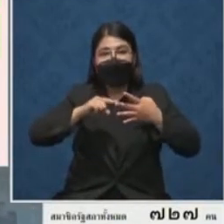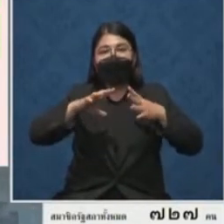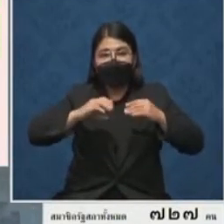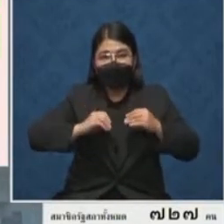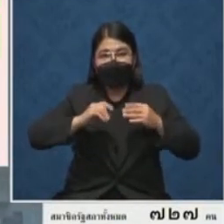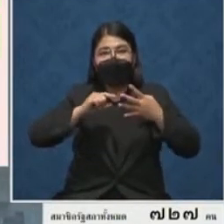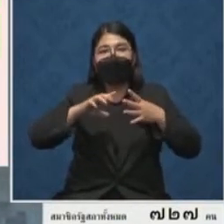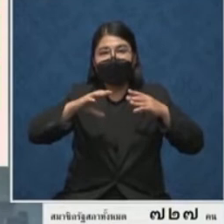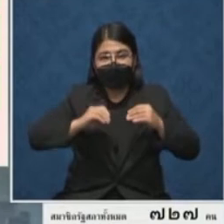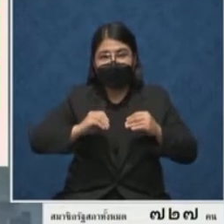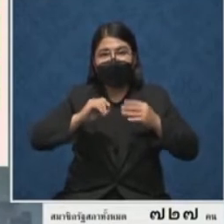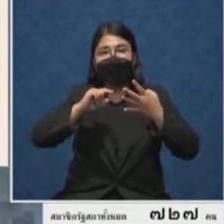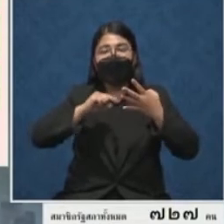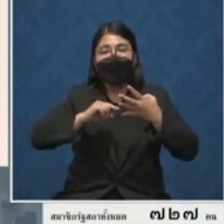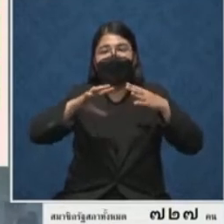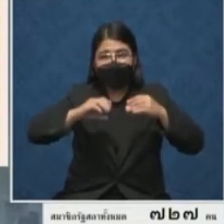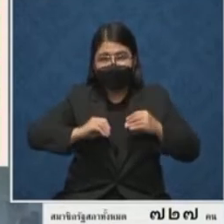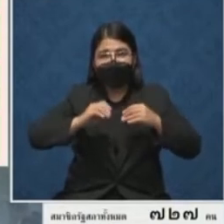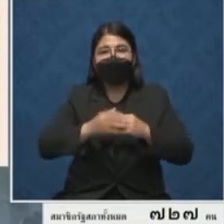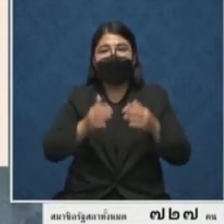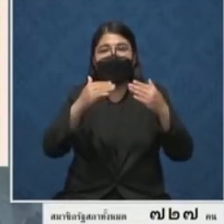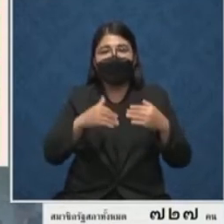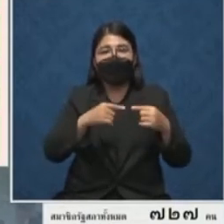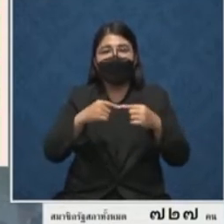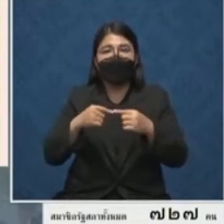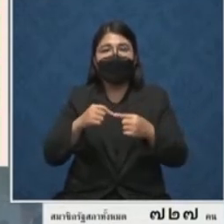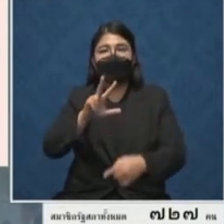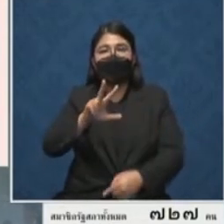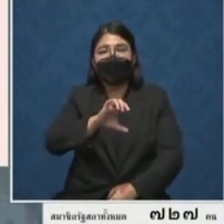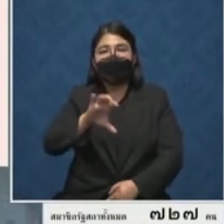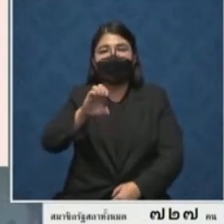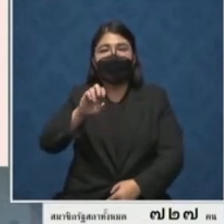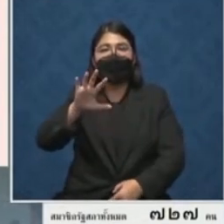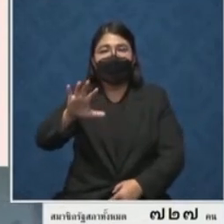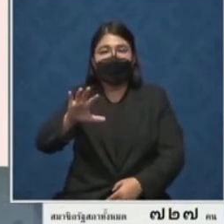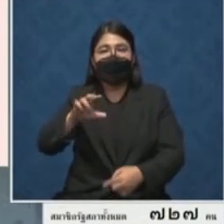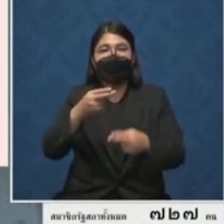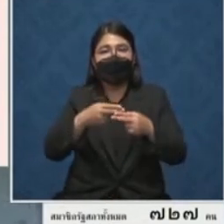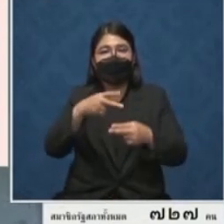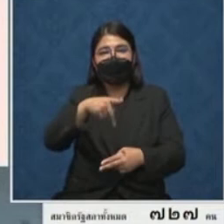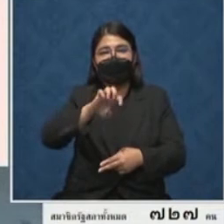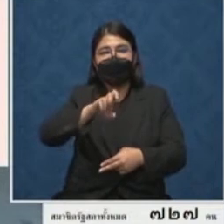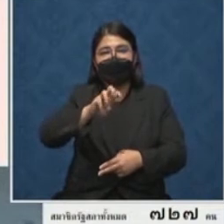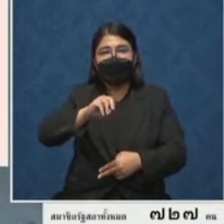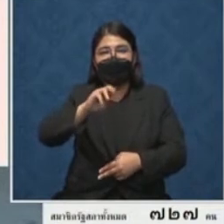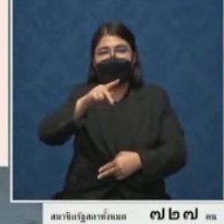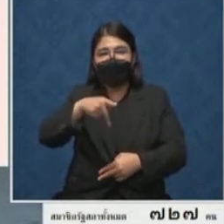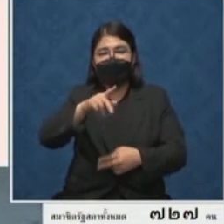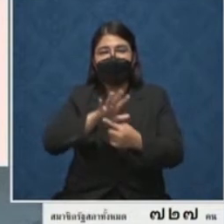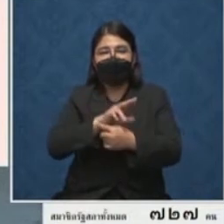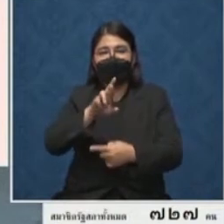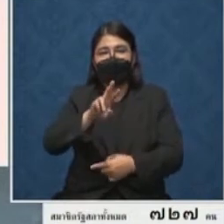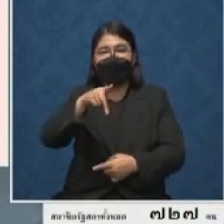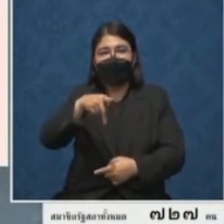หลักการค่ะ 355นางสาวพิมพ์รพีพันวิชาติกุล 1รับหลักการ2รับห